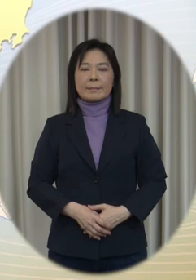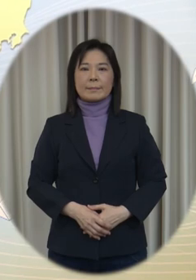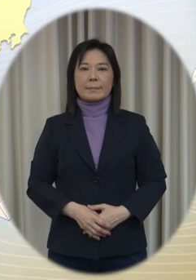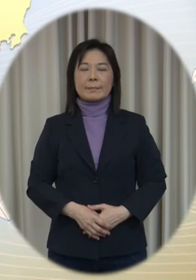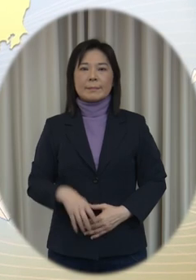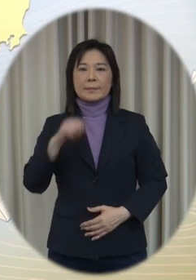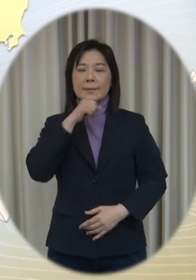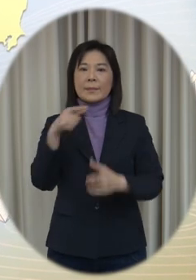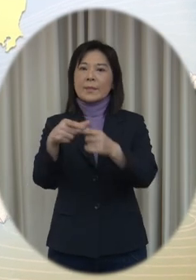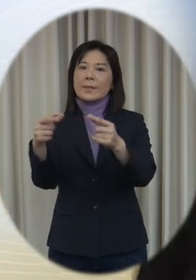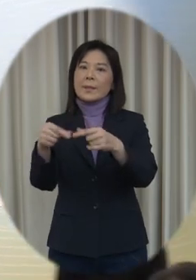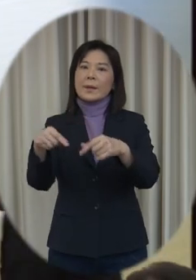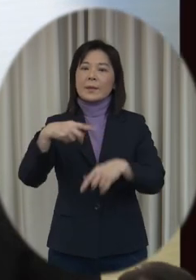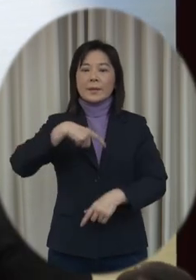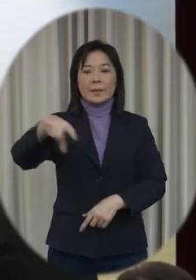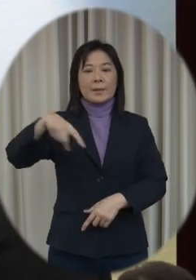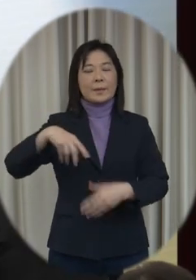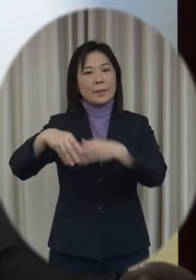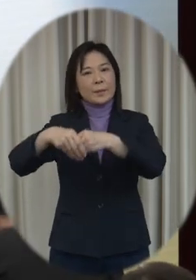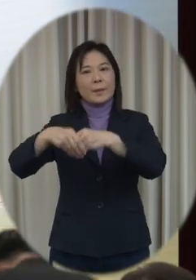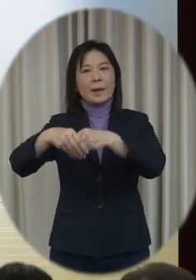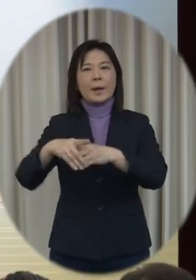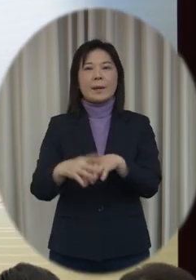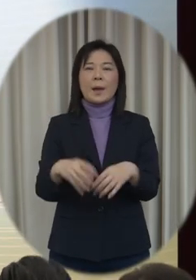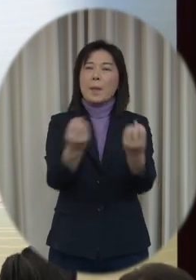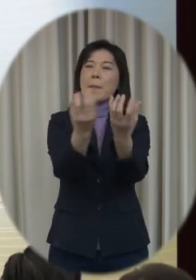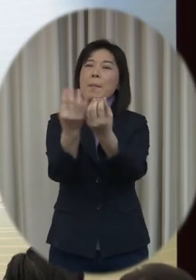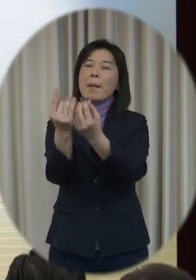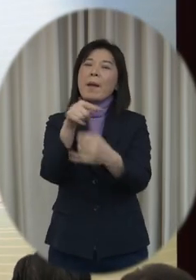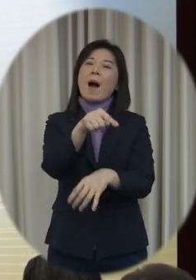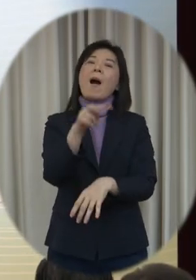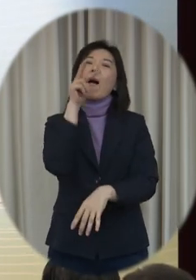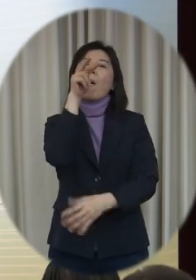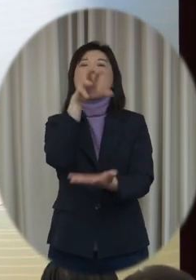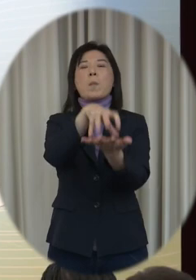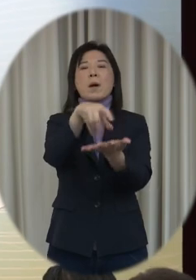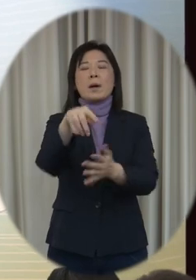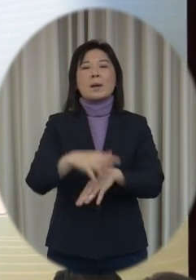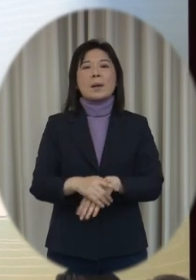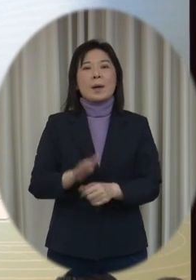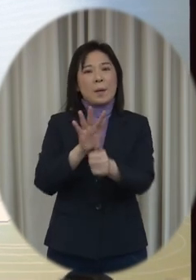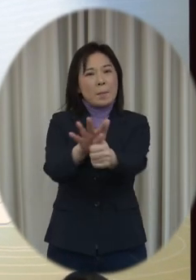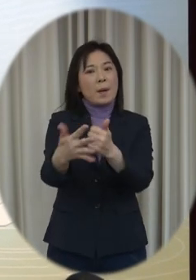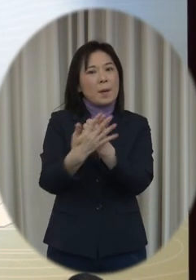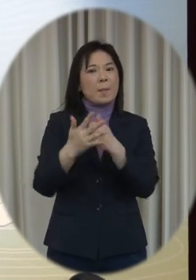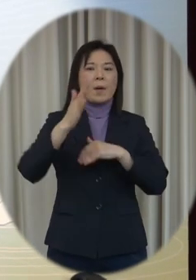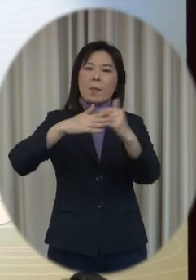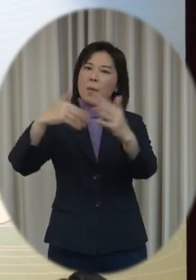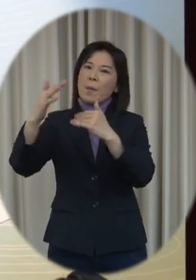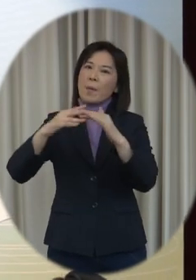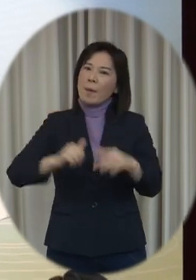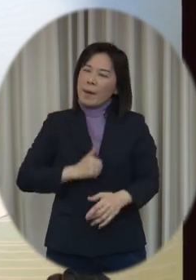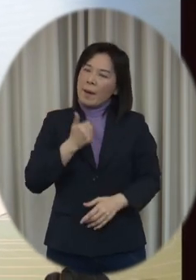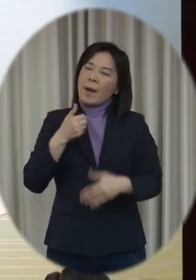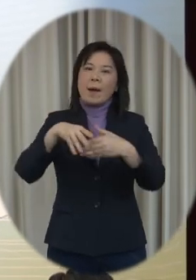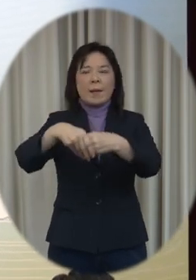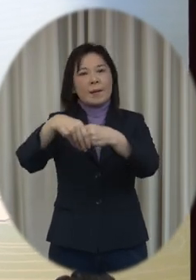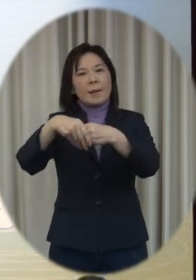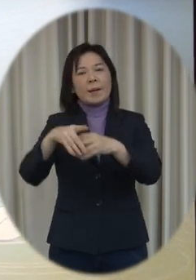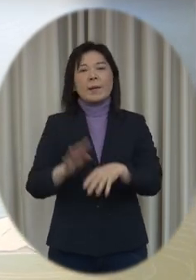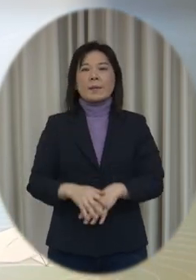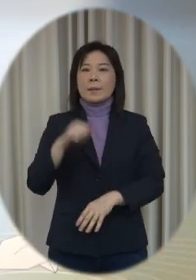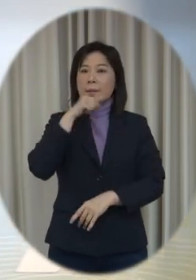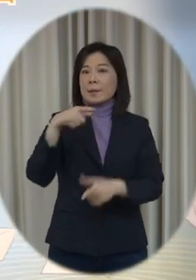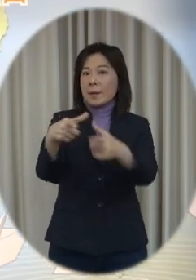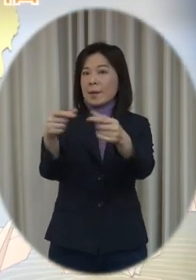台日两国友好，患难见真情，两国人民之间的相互扶持、真诚友谊，是台日两